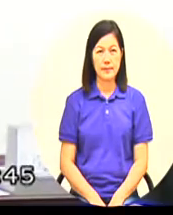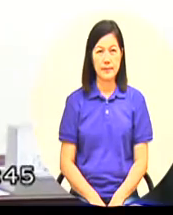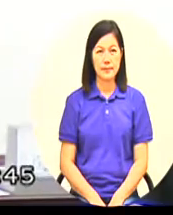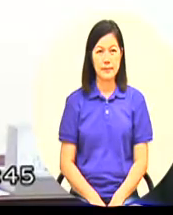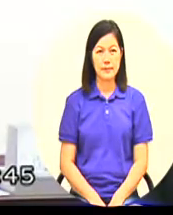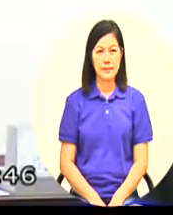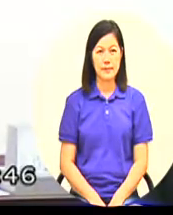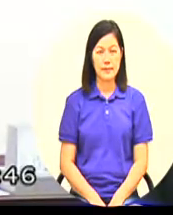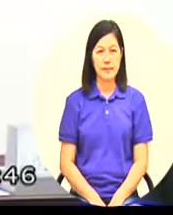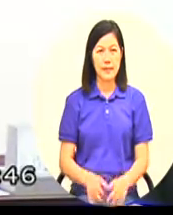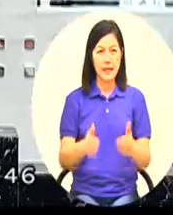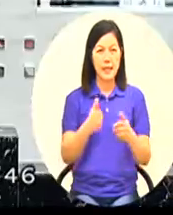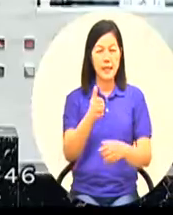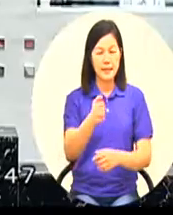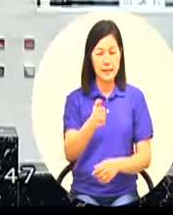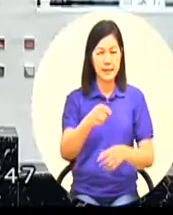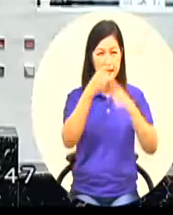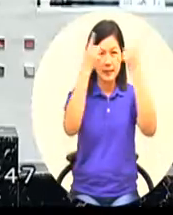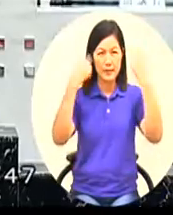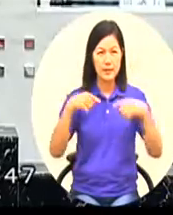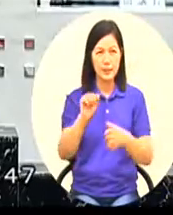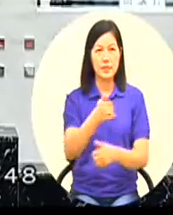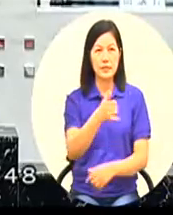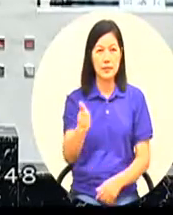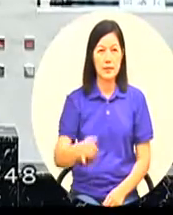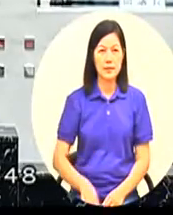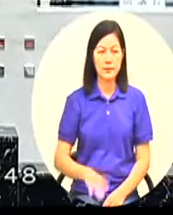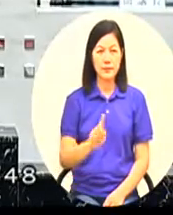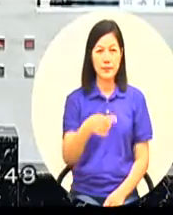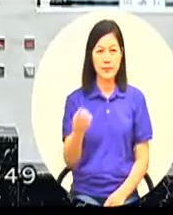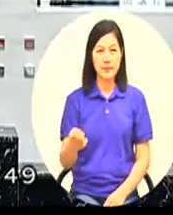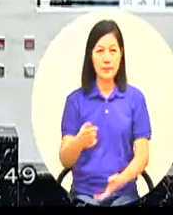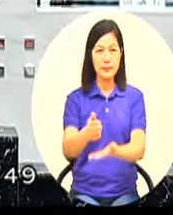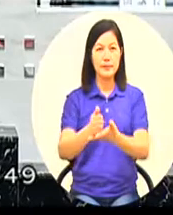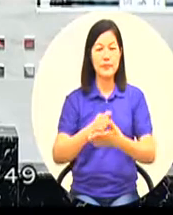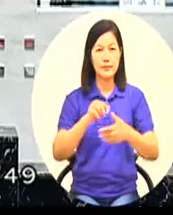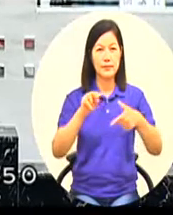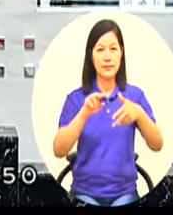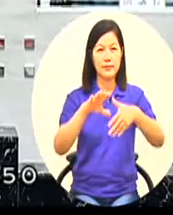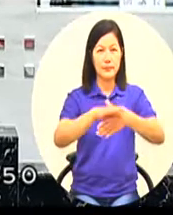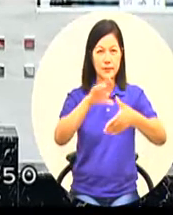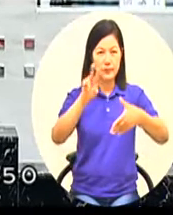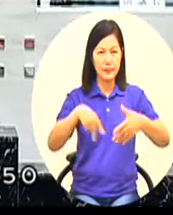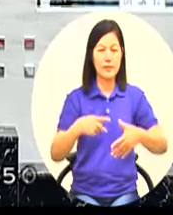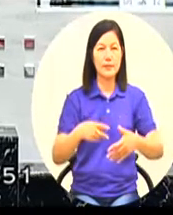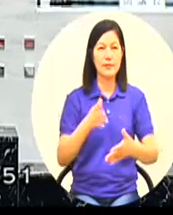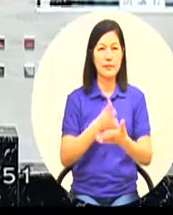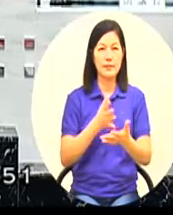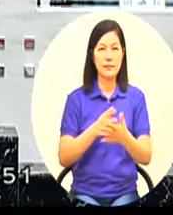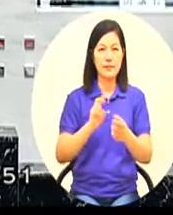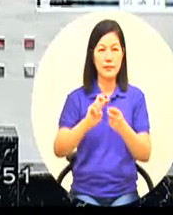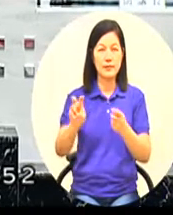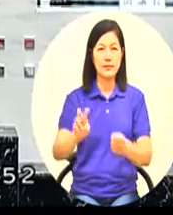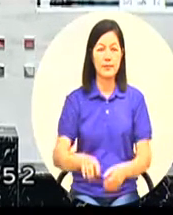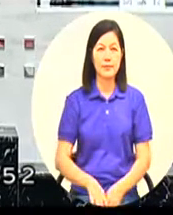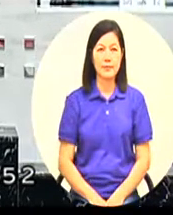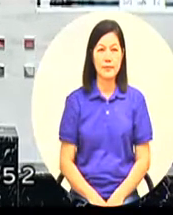好，谢谢我们周凌文周议员啊。啊，接下来我们请刘德林刘议员发言，时间20分钟。